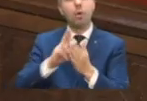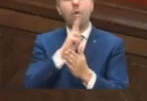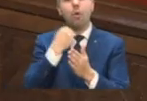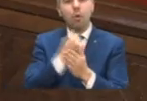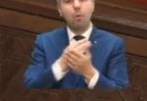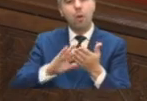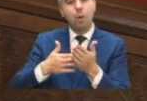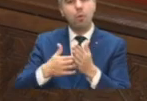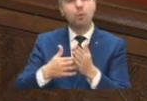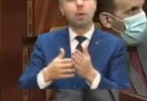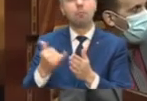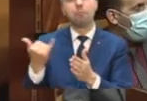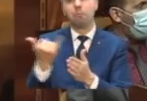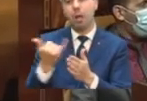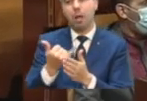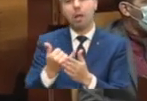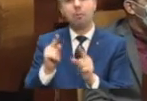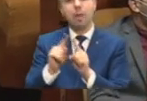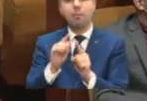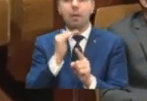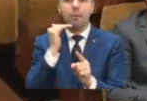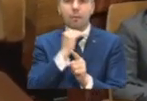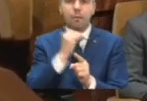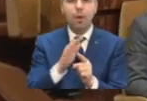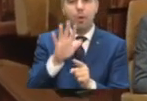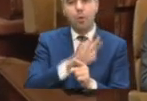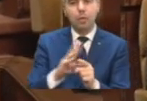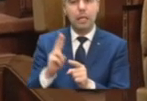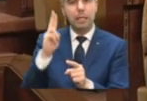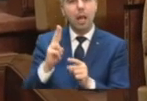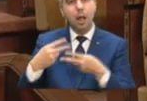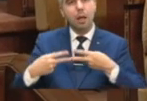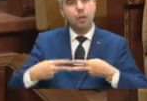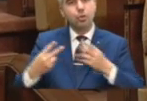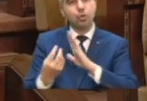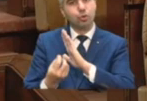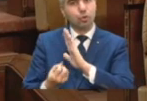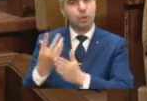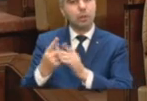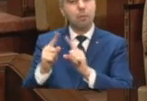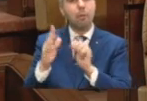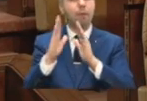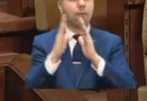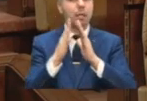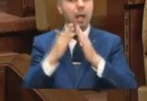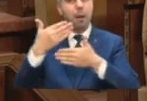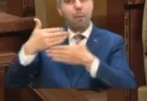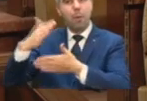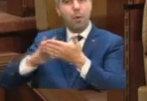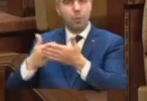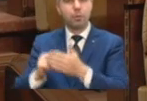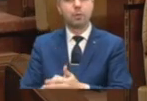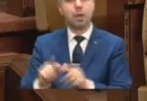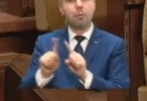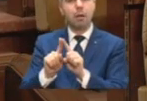مطالبة بتبني تدابير عاجلة من أجل انطلاقة جديدة لقطاع الإنعاش العقاري بعيدا عن منطقة